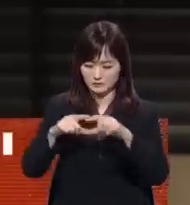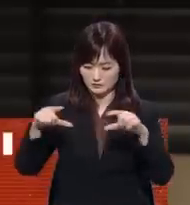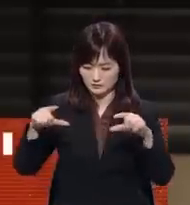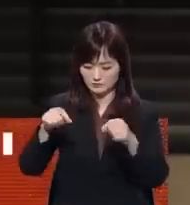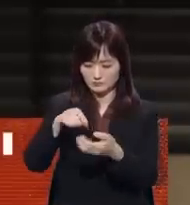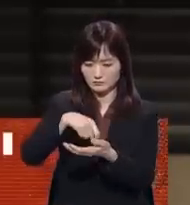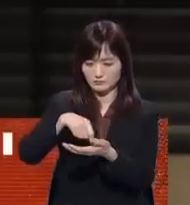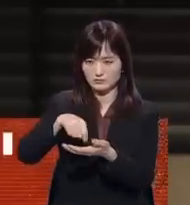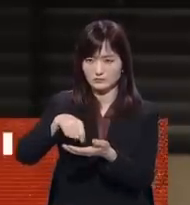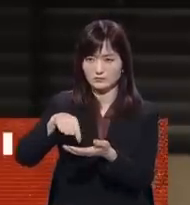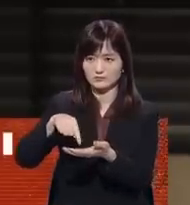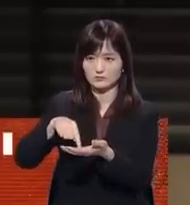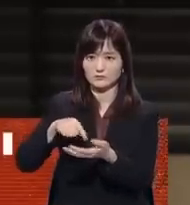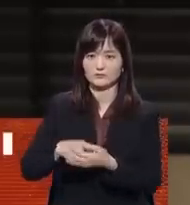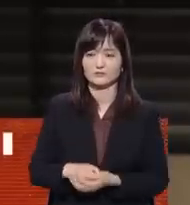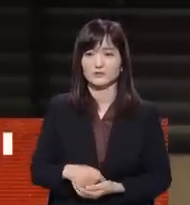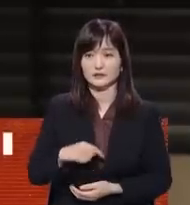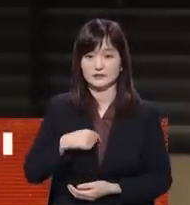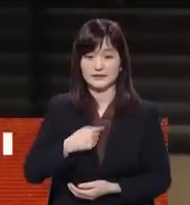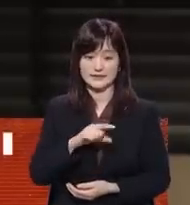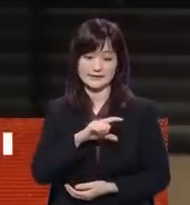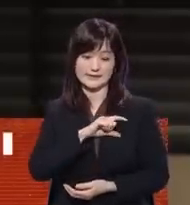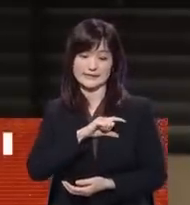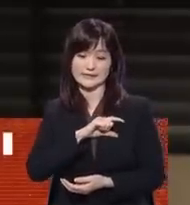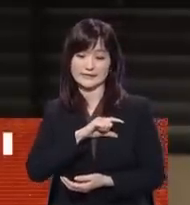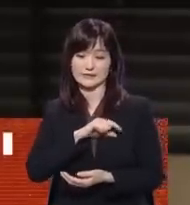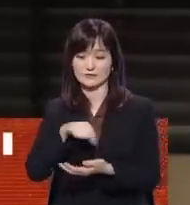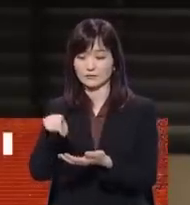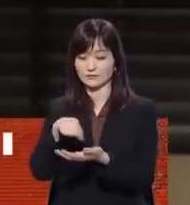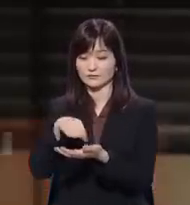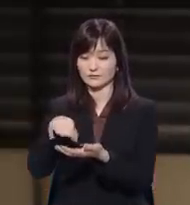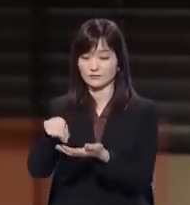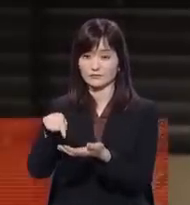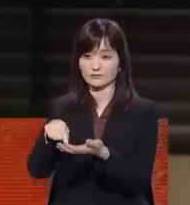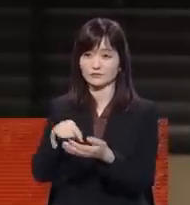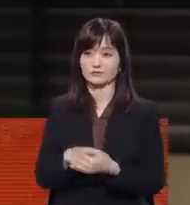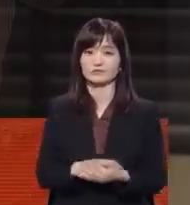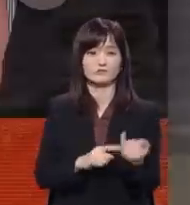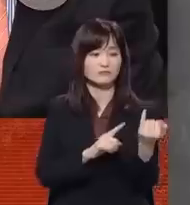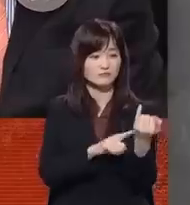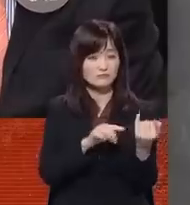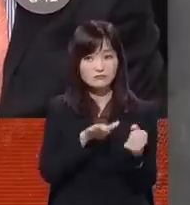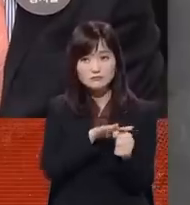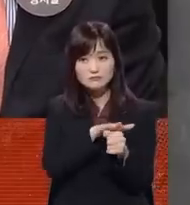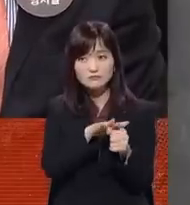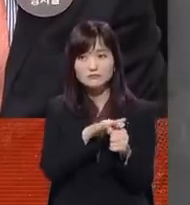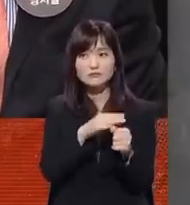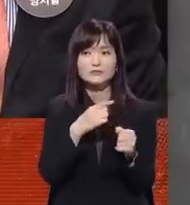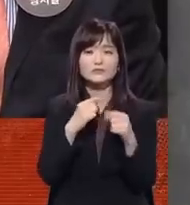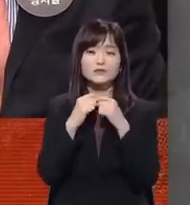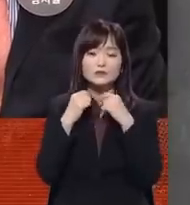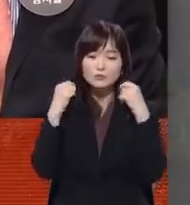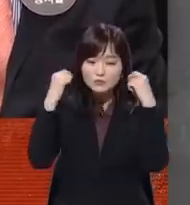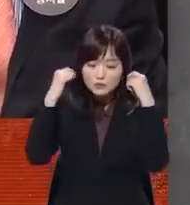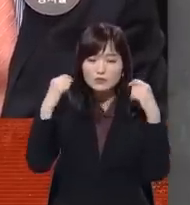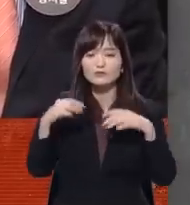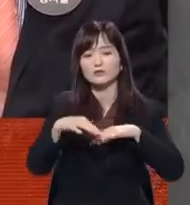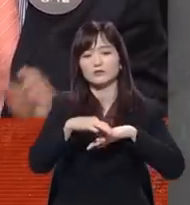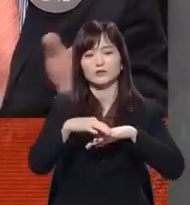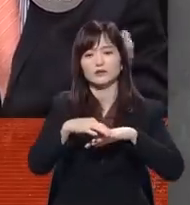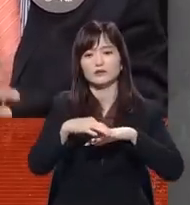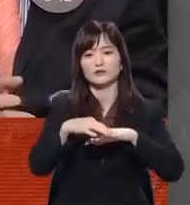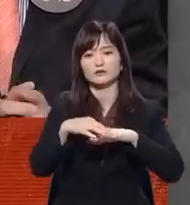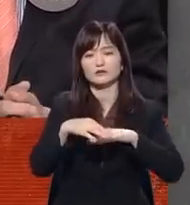심지어 산소 누나라고 자기 이름까지 서명을 남겼어요 근데 그렇게 사랑하는 여인의 목걸이가 또 반지는 빼갔습니다